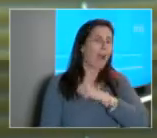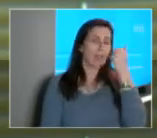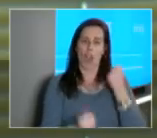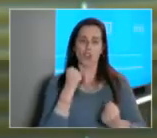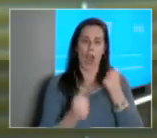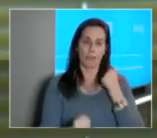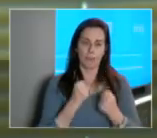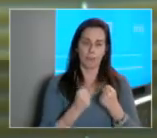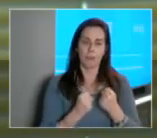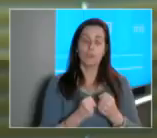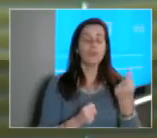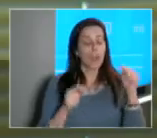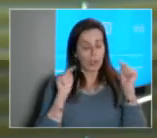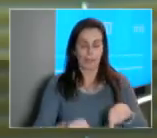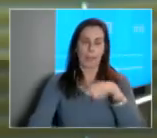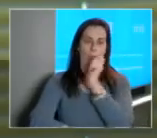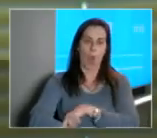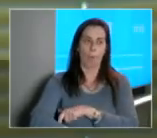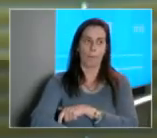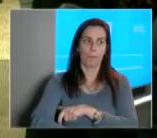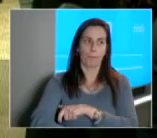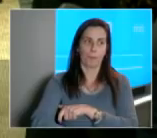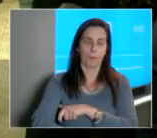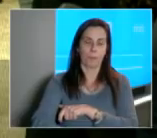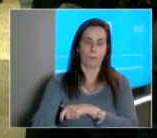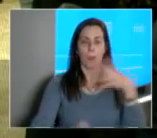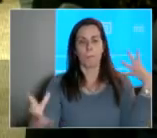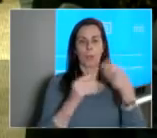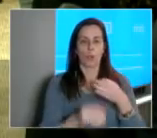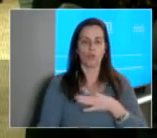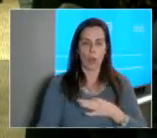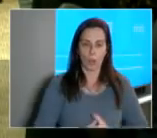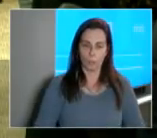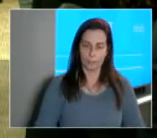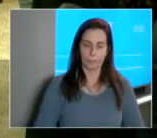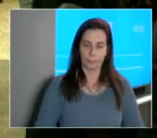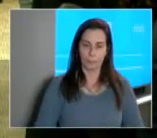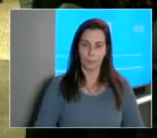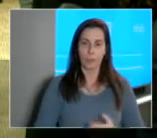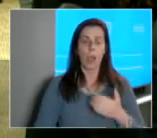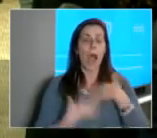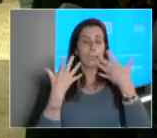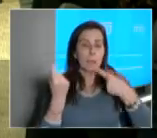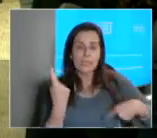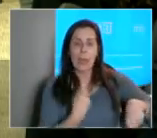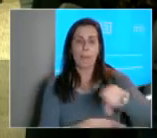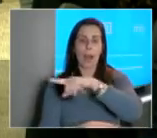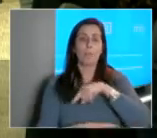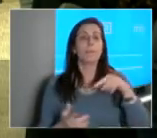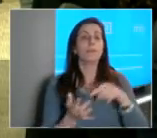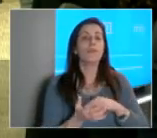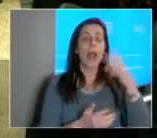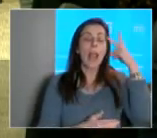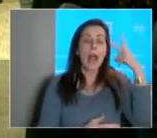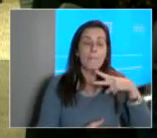ביותר, שהייתה מגיעה לאום בתולדותינו. אני מספר לכם את הדברים הללו כדי